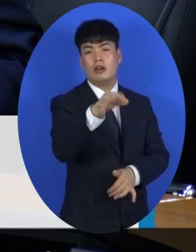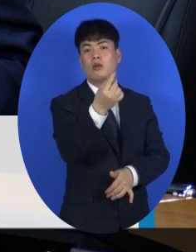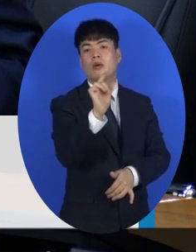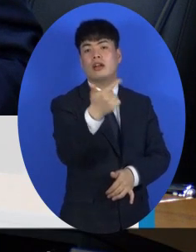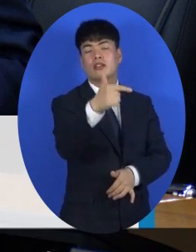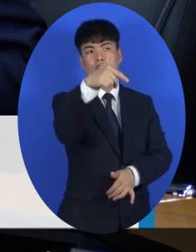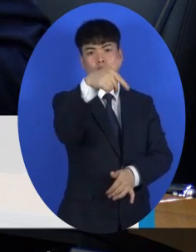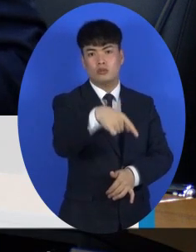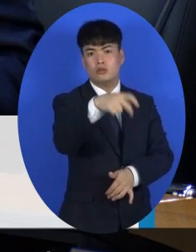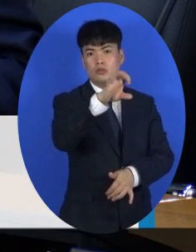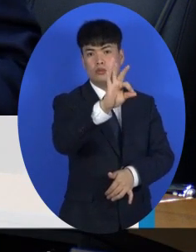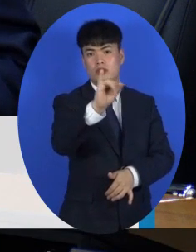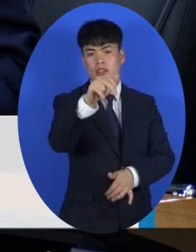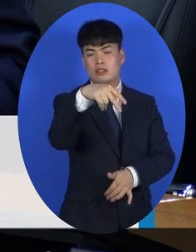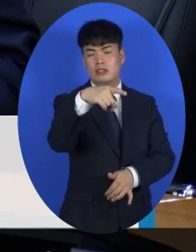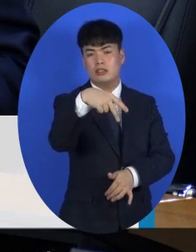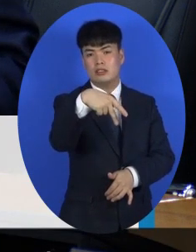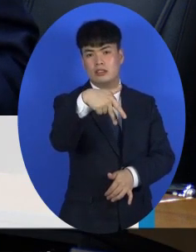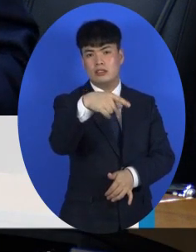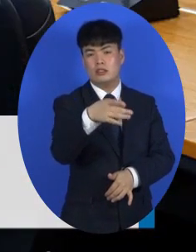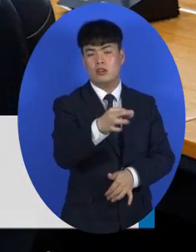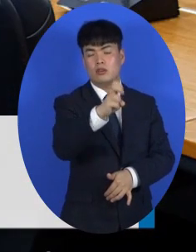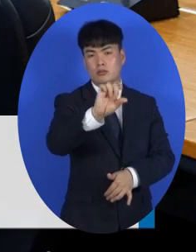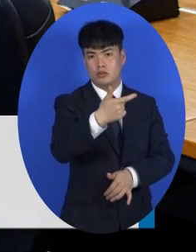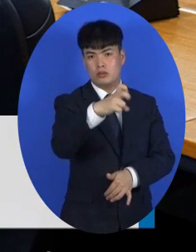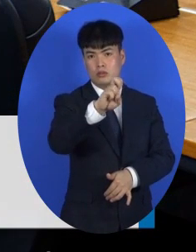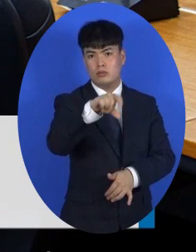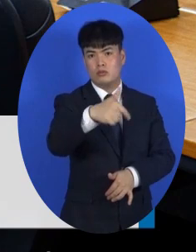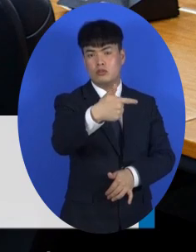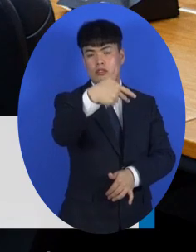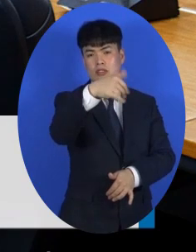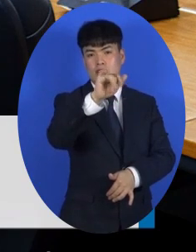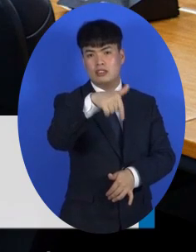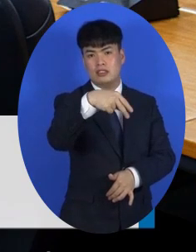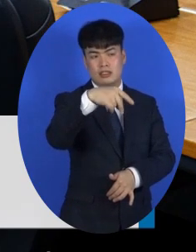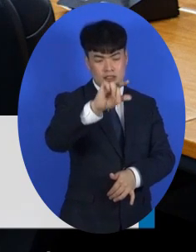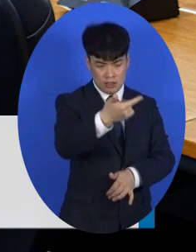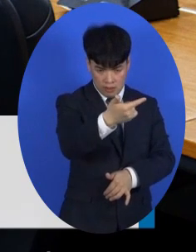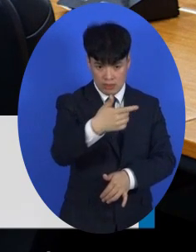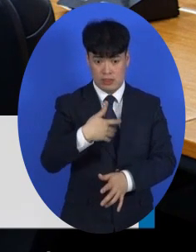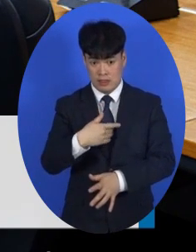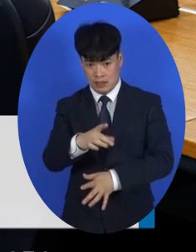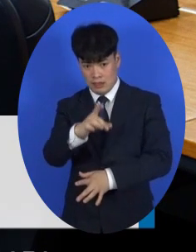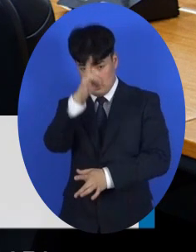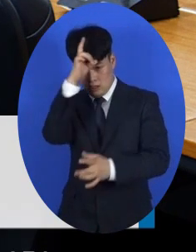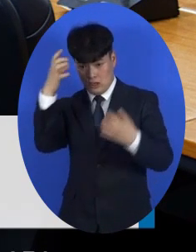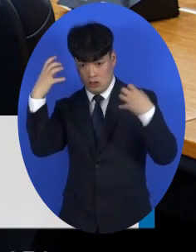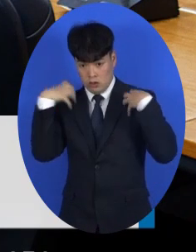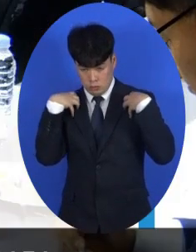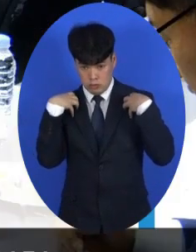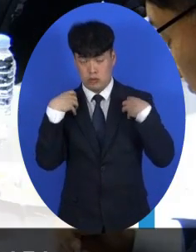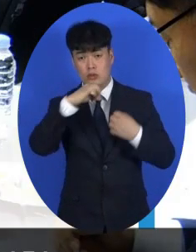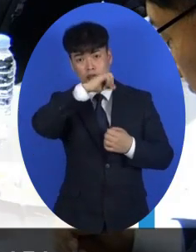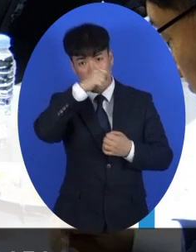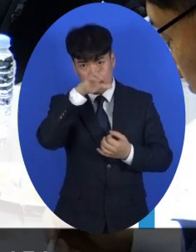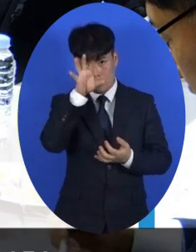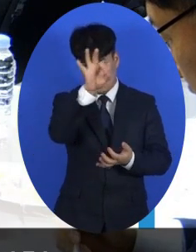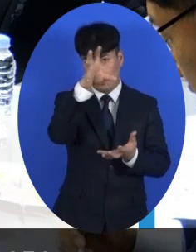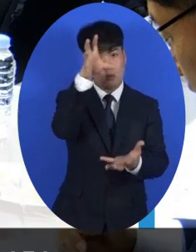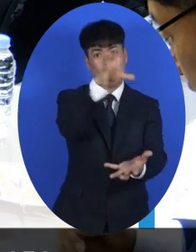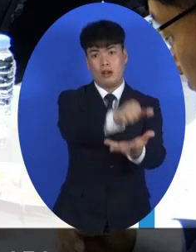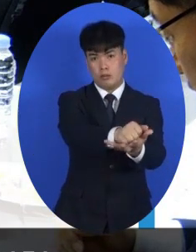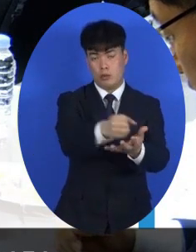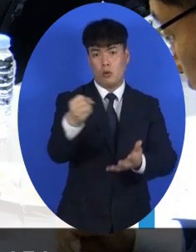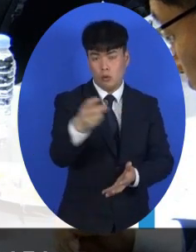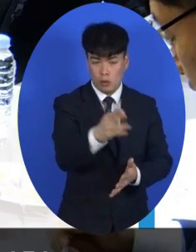문진석, 이정문 의원 등이 참석한 가운데 2021년 정부 예산 확보 주요 사업을 비롯해 천안시의 현안과 주요